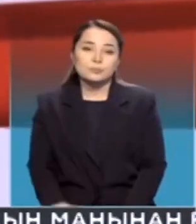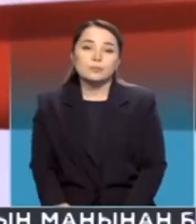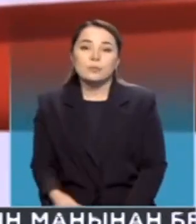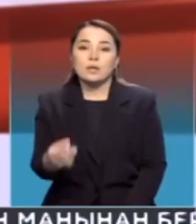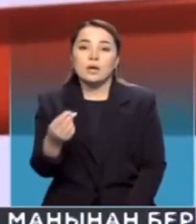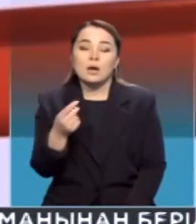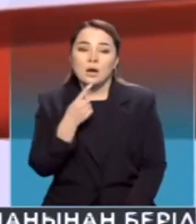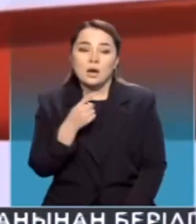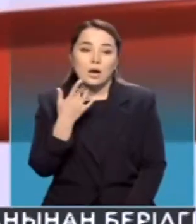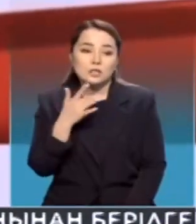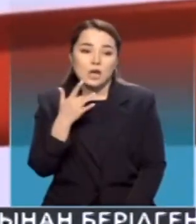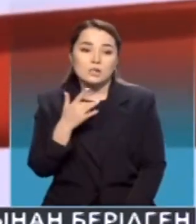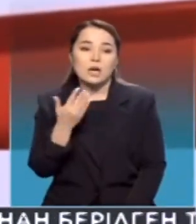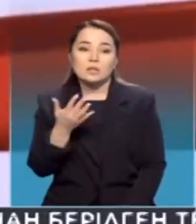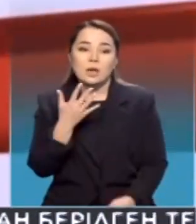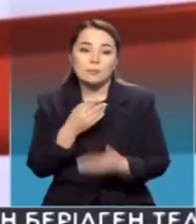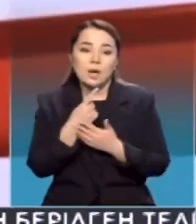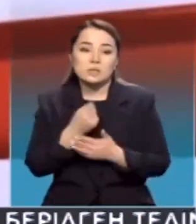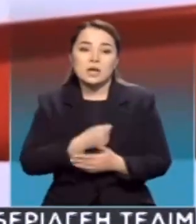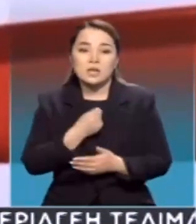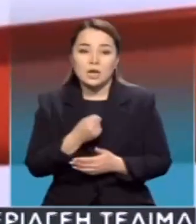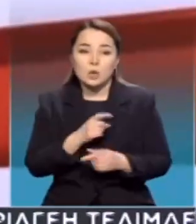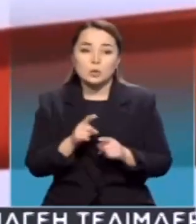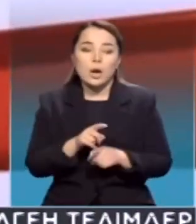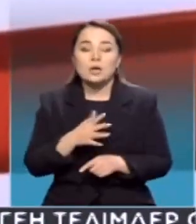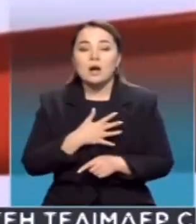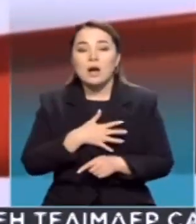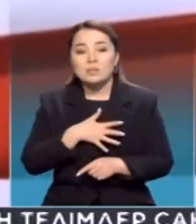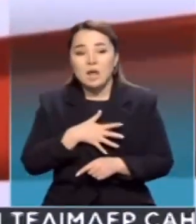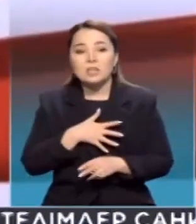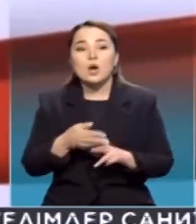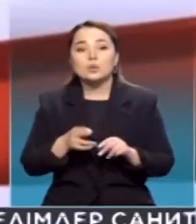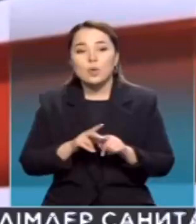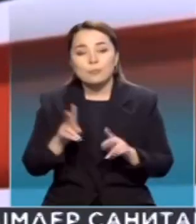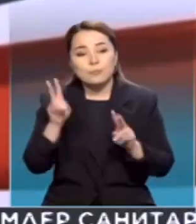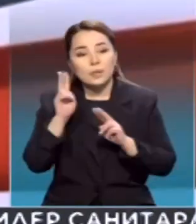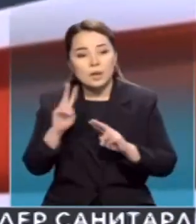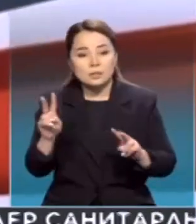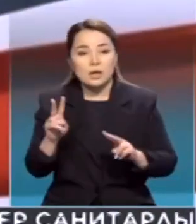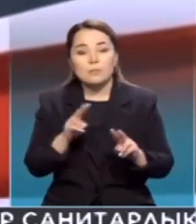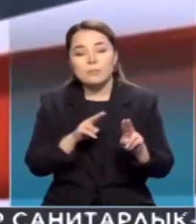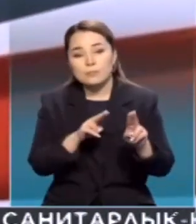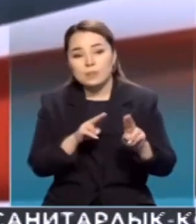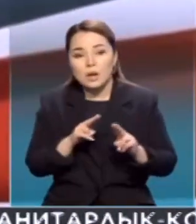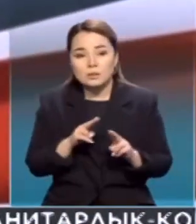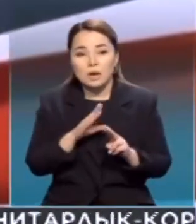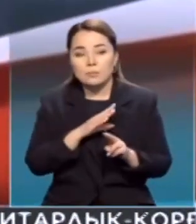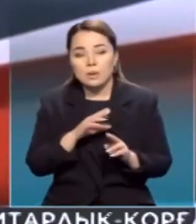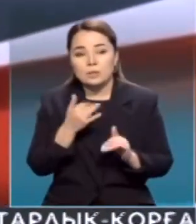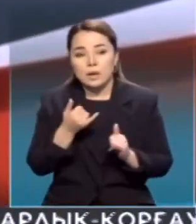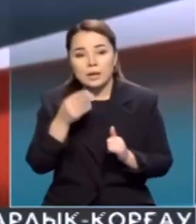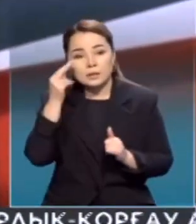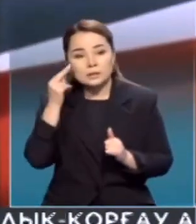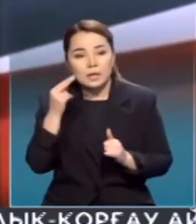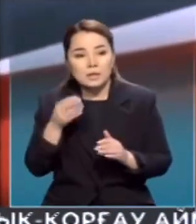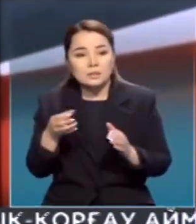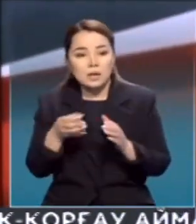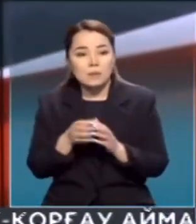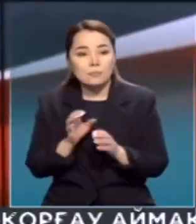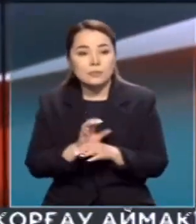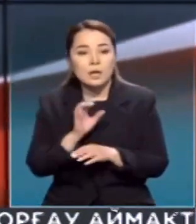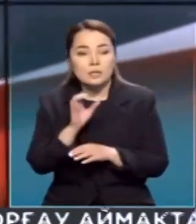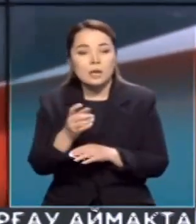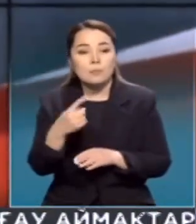Akşa askerileri Kanada'nın şekralı şerde tağı bir belgisiz ışatın sanda atıp sürdü. Bu Kıtay aerostatından kiyin